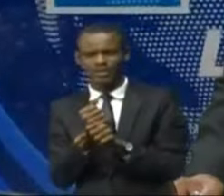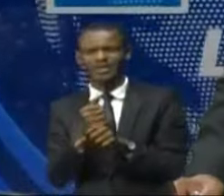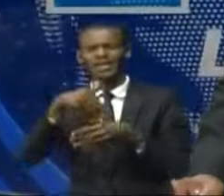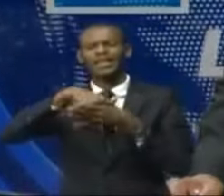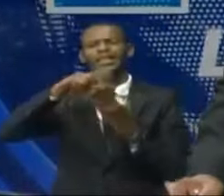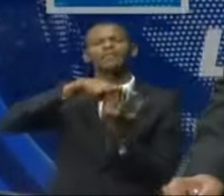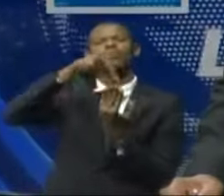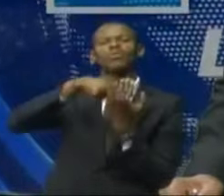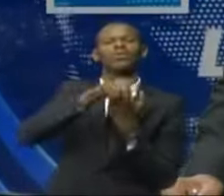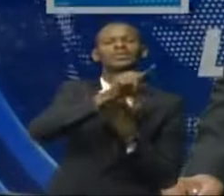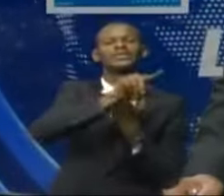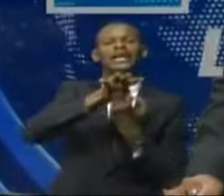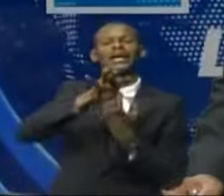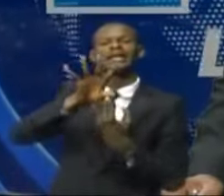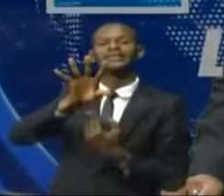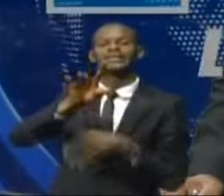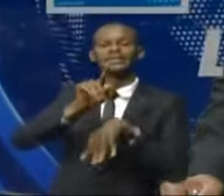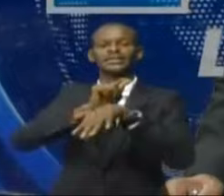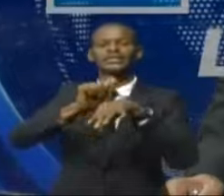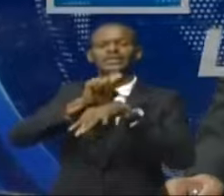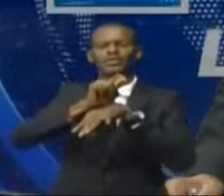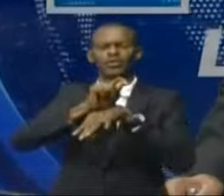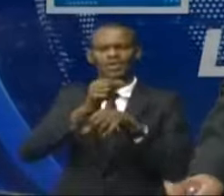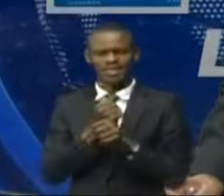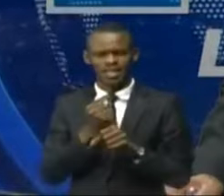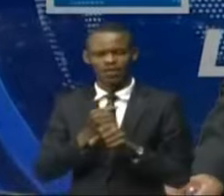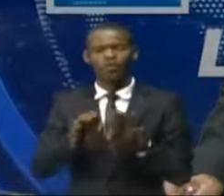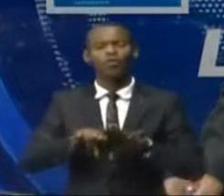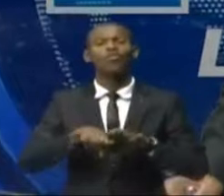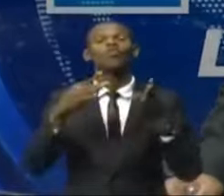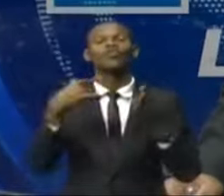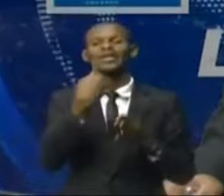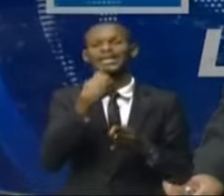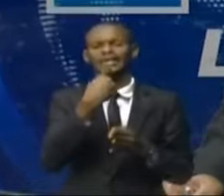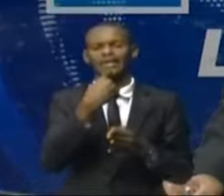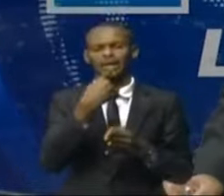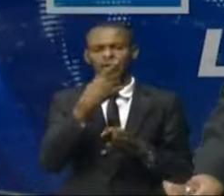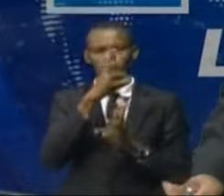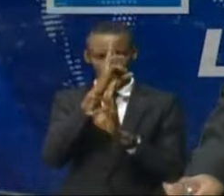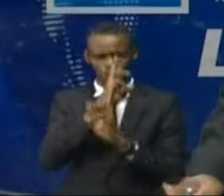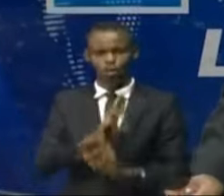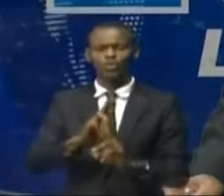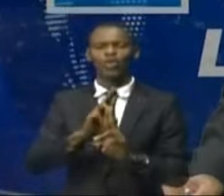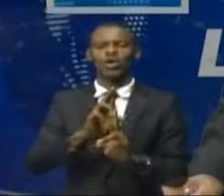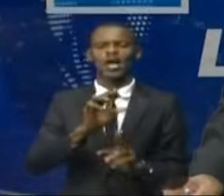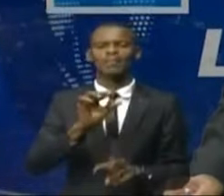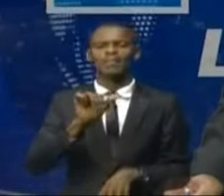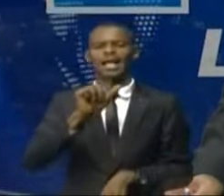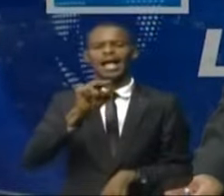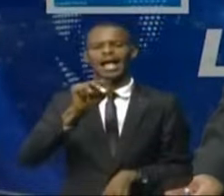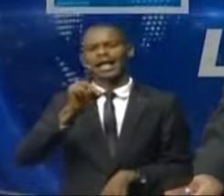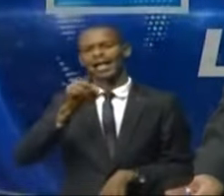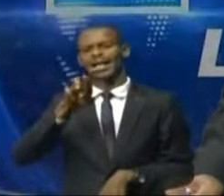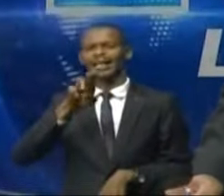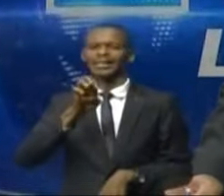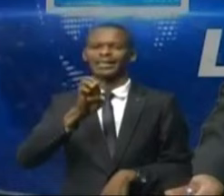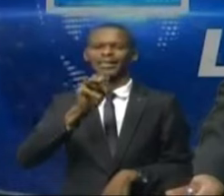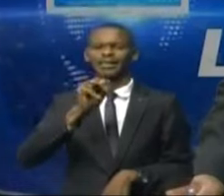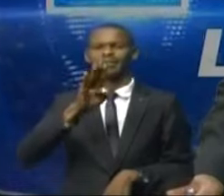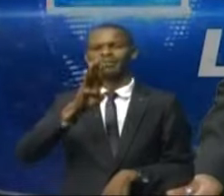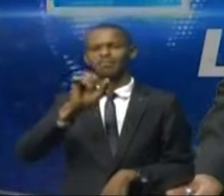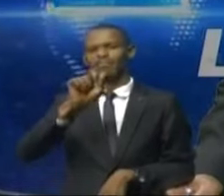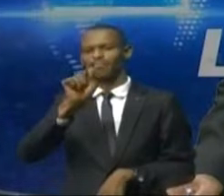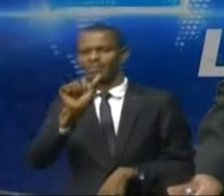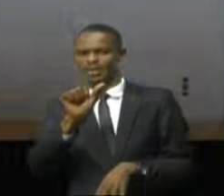par l'honorable André Mbata, premier vice-président de la Chambre basse du Parlement et secrétaire permanent de l'Union sacrée, Robert